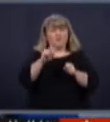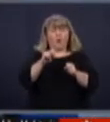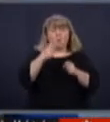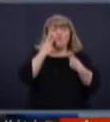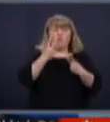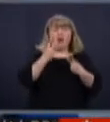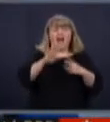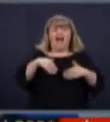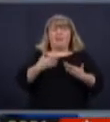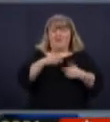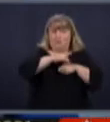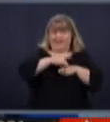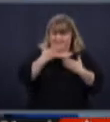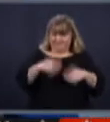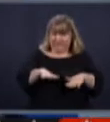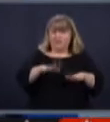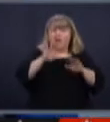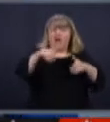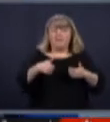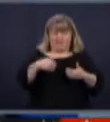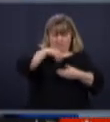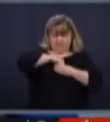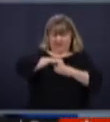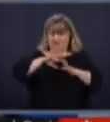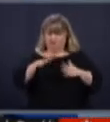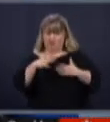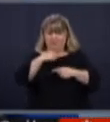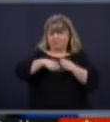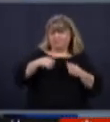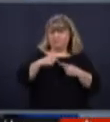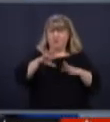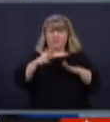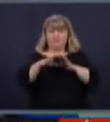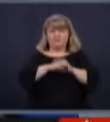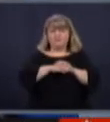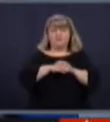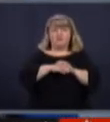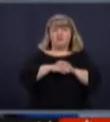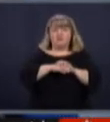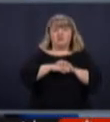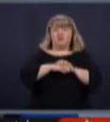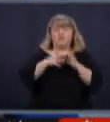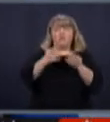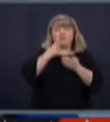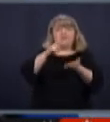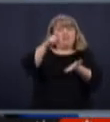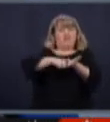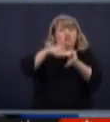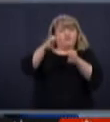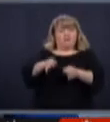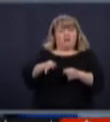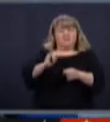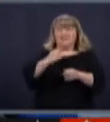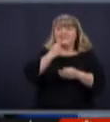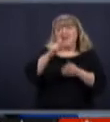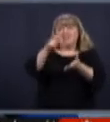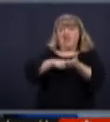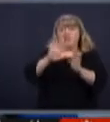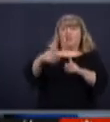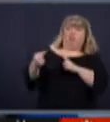Oui. Quand? Le test, là, je n'ose pas te donner de date parce que j'ai peur que vous me reveniez avec ça, mais ce n'est pas ça du